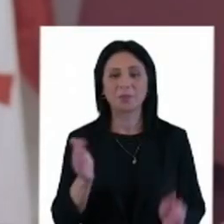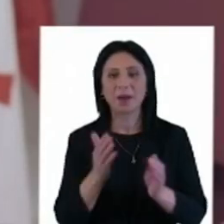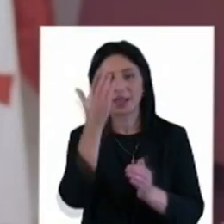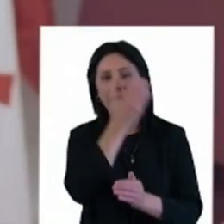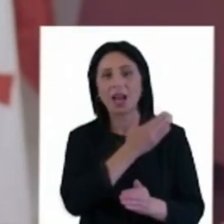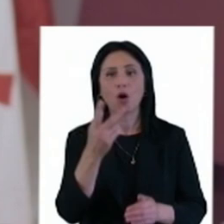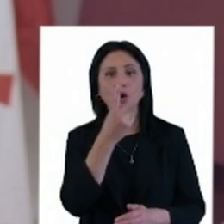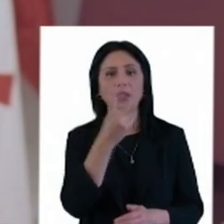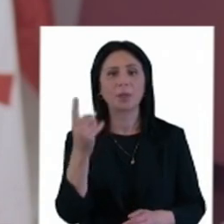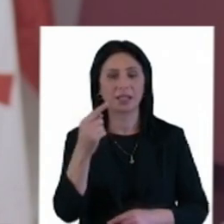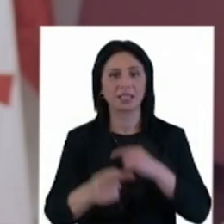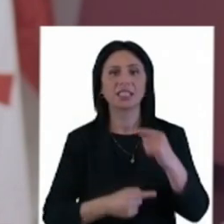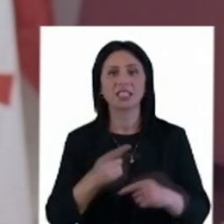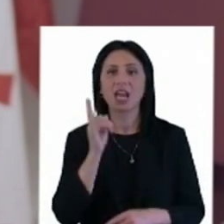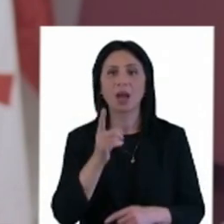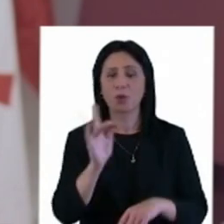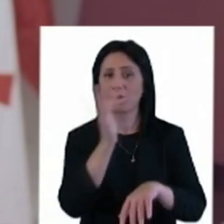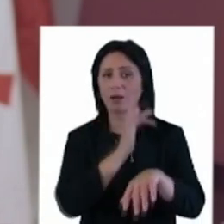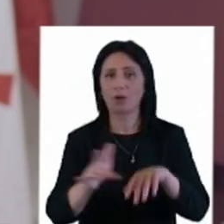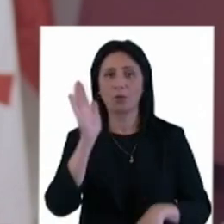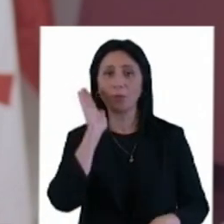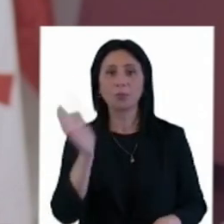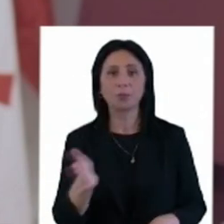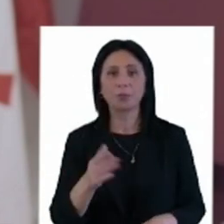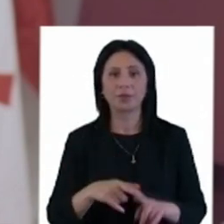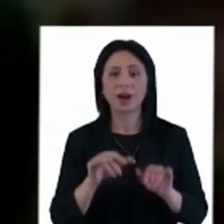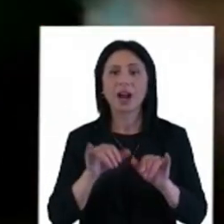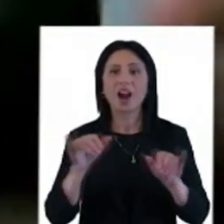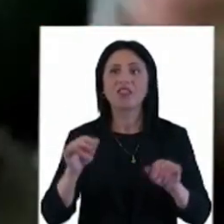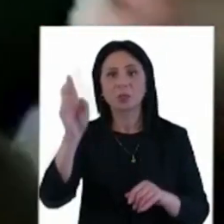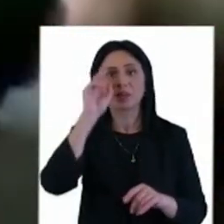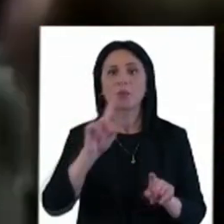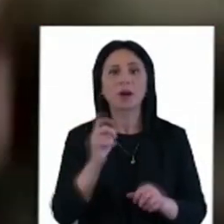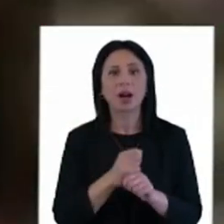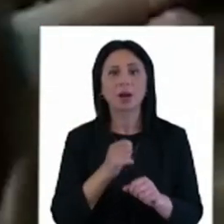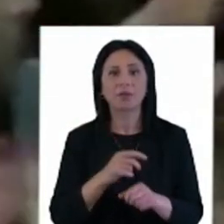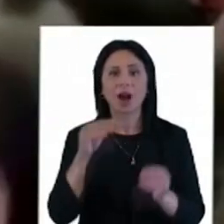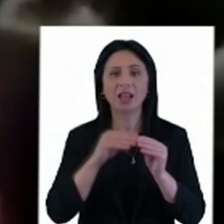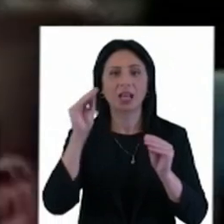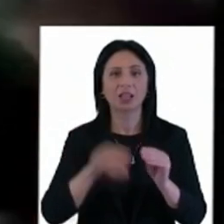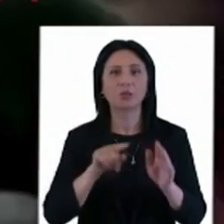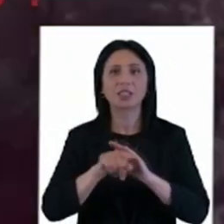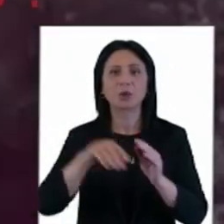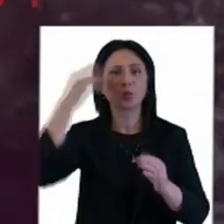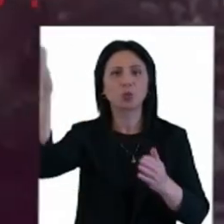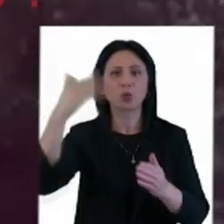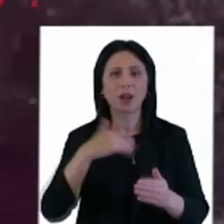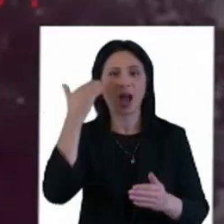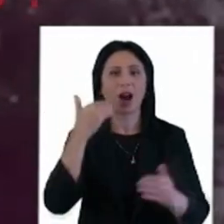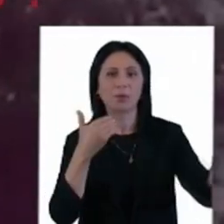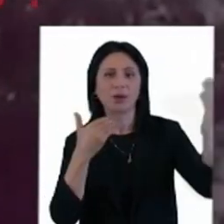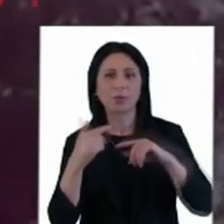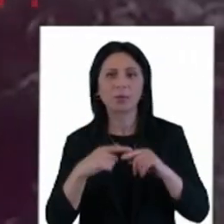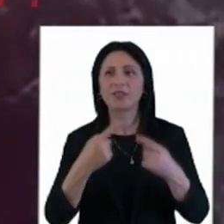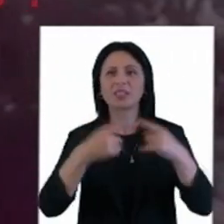ჩვენს პატარა ერთს 21 საუკუნეში ემუქრება გაქრობა. დამვითარებაში მთავრობა 10,000-ობით მიგრანტს თურქეთიდან,